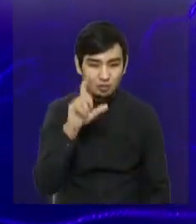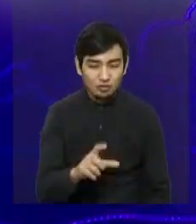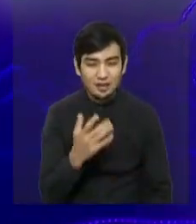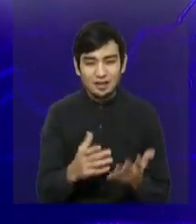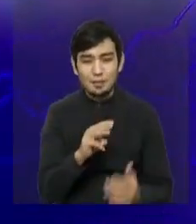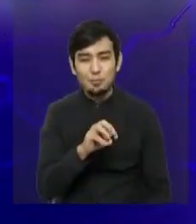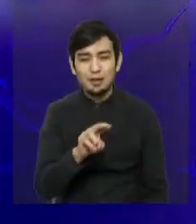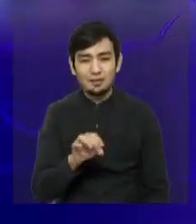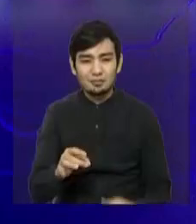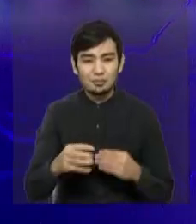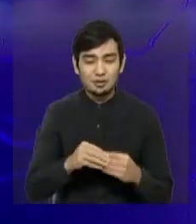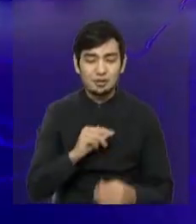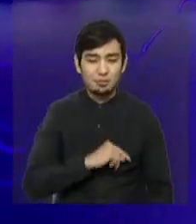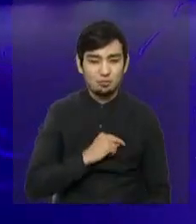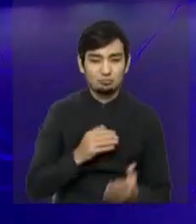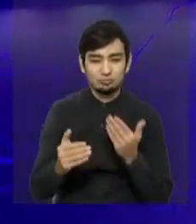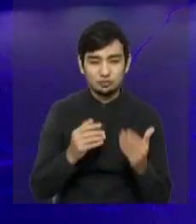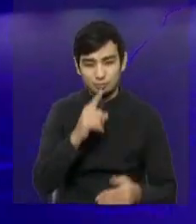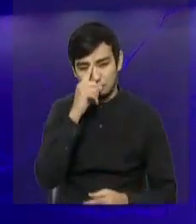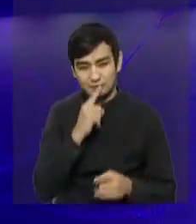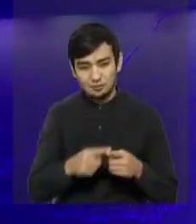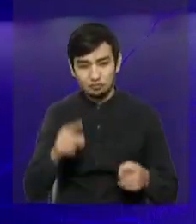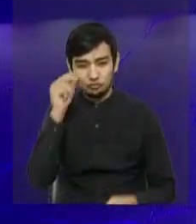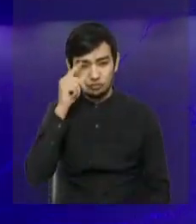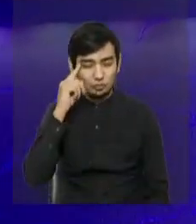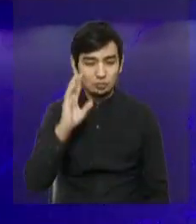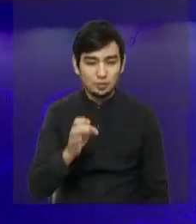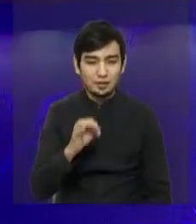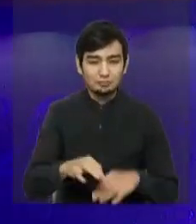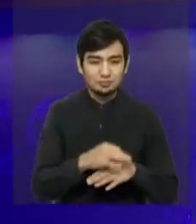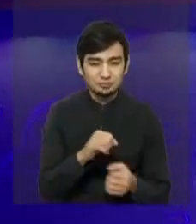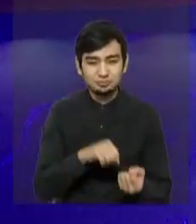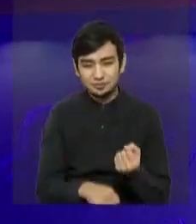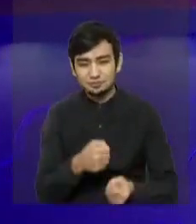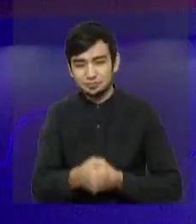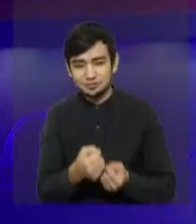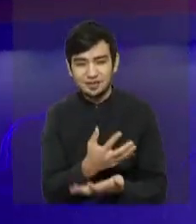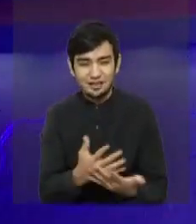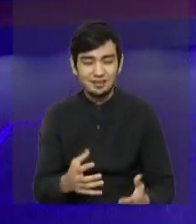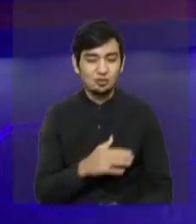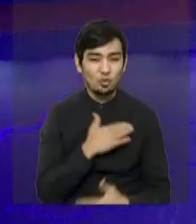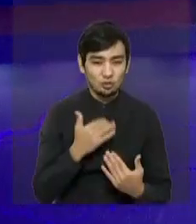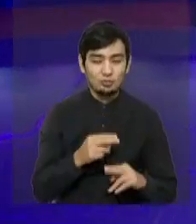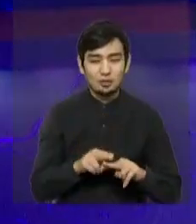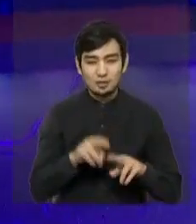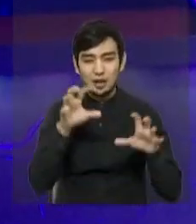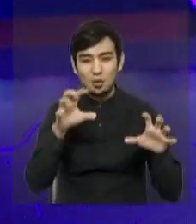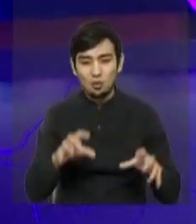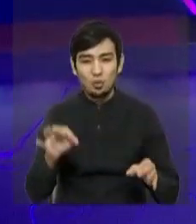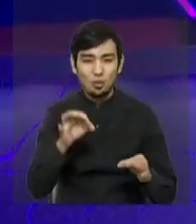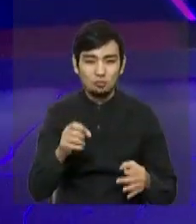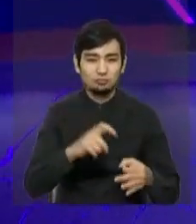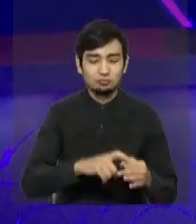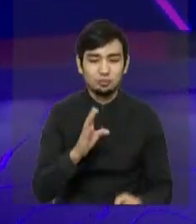менторлармен жұмыс істейді. Оқу бір айға созылуы ықтимал. Бұл бастама тұрмыстық зорлық-зомбылыққа қарсы заң жобасы аясында қарастырылып жатыр.